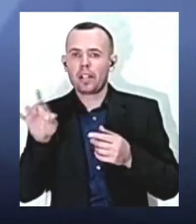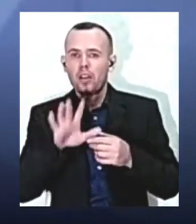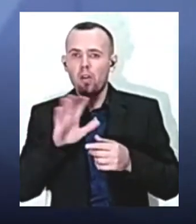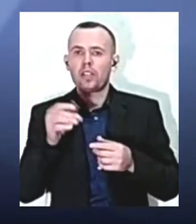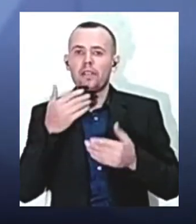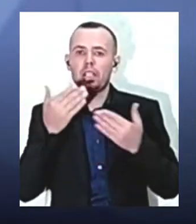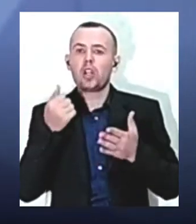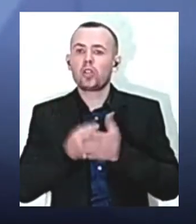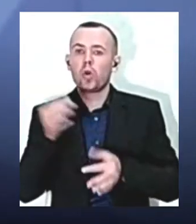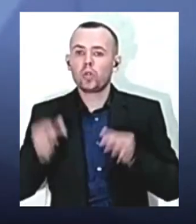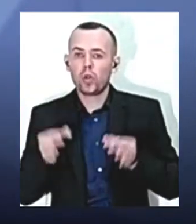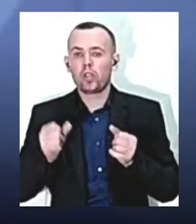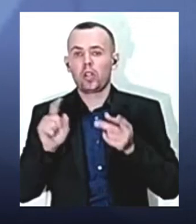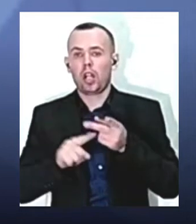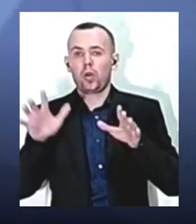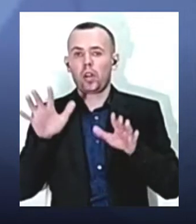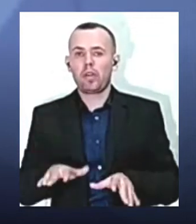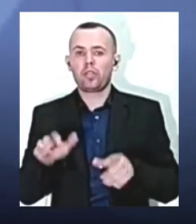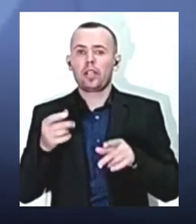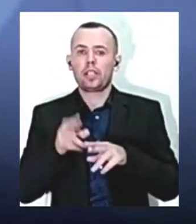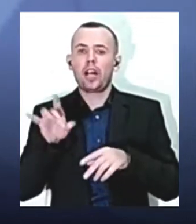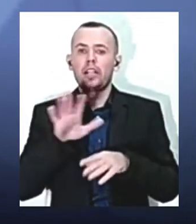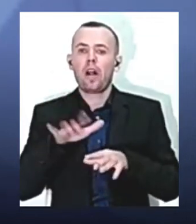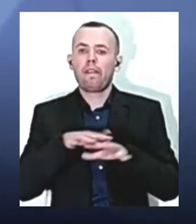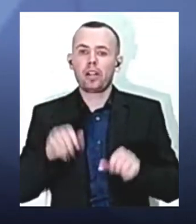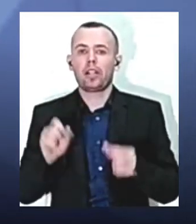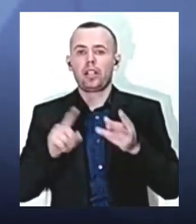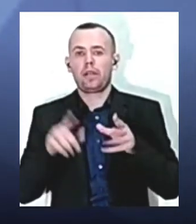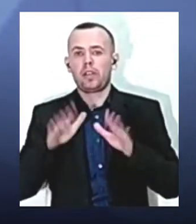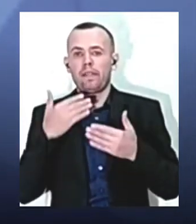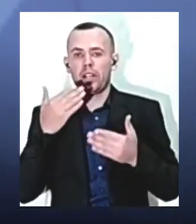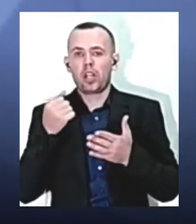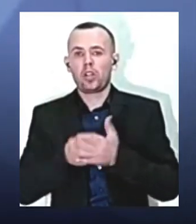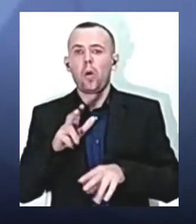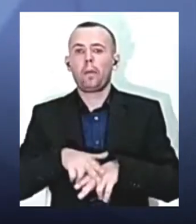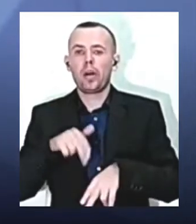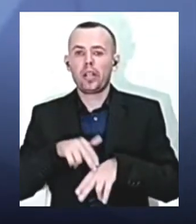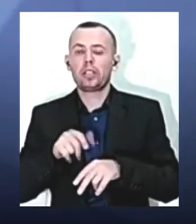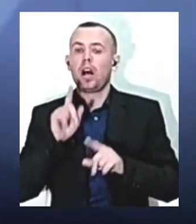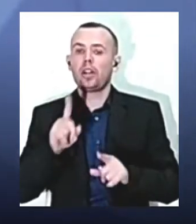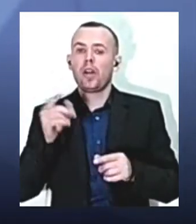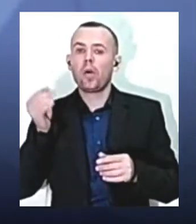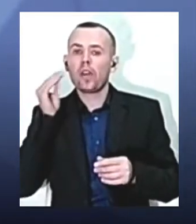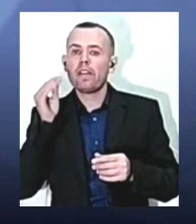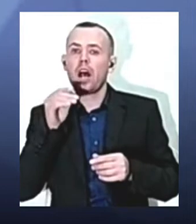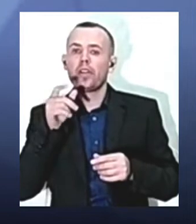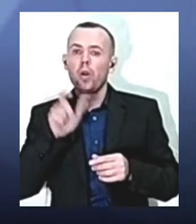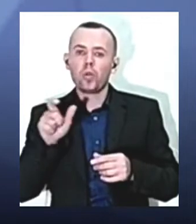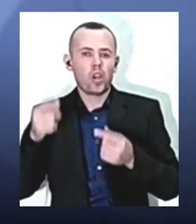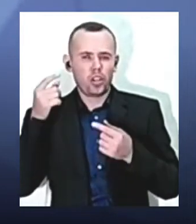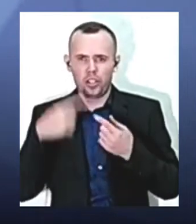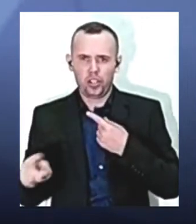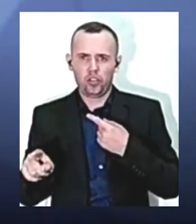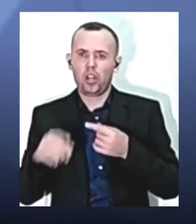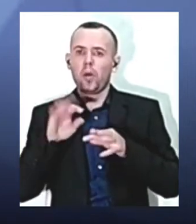другому місці місцеві органи влади, на третьому місці звернення до поліції. Але уявлення людей інші, тобто те, що вони вважають